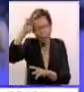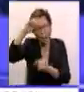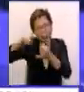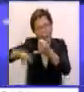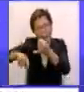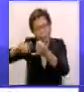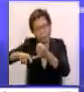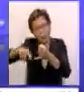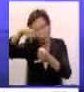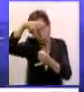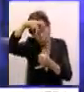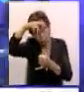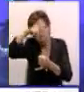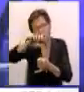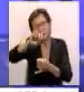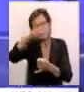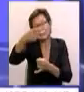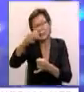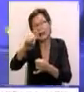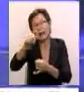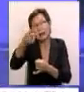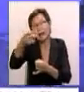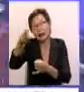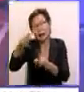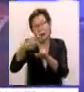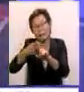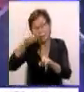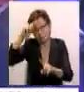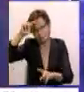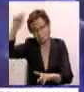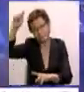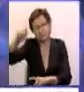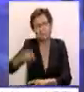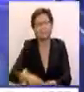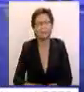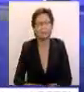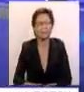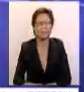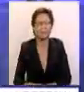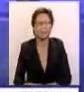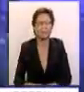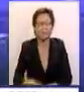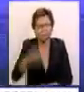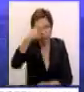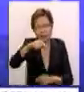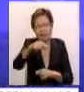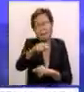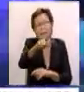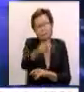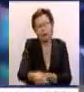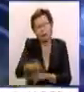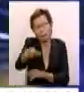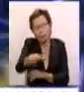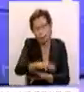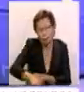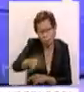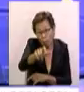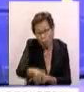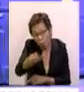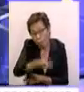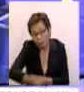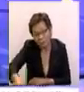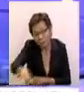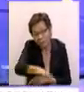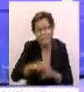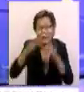An-Nasai Ubaidah Sahar Sadi dari Terengganu. Bagi penduduk sekitar Kuching, anda dijemput